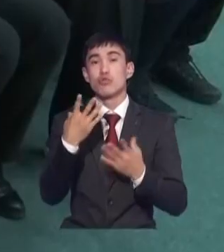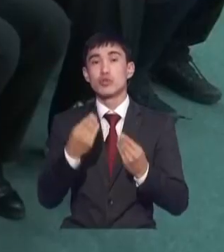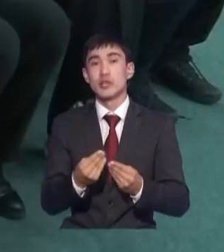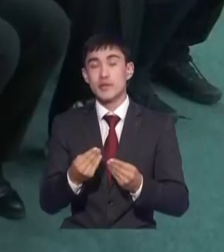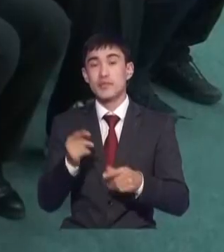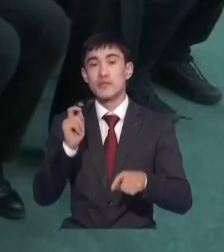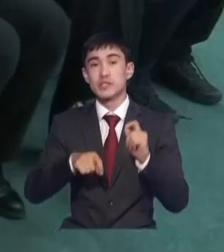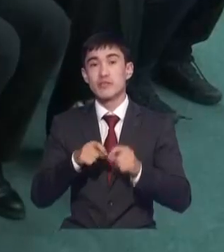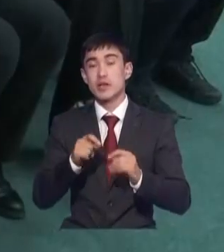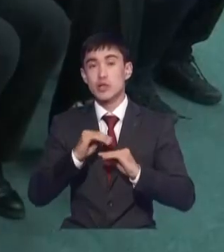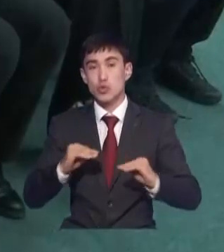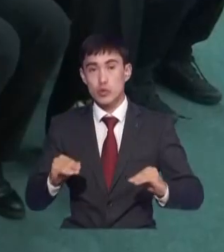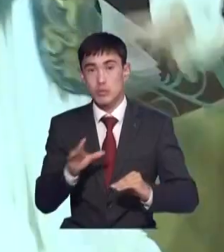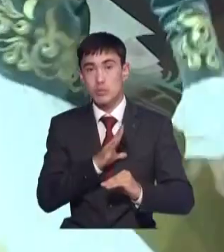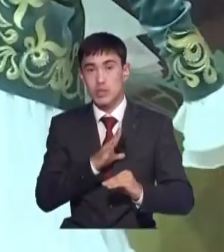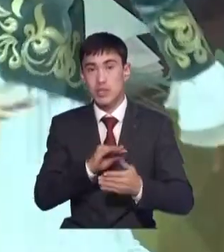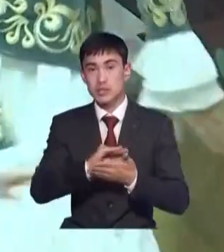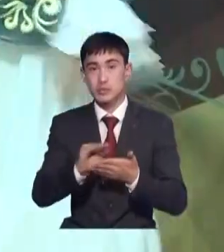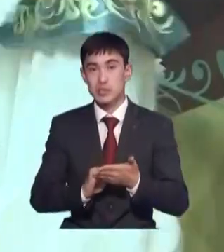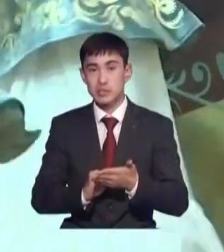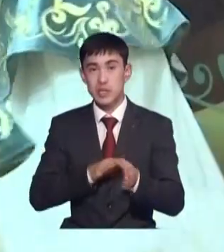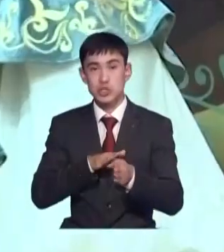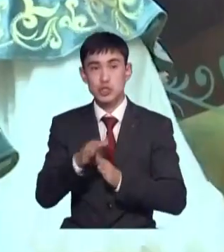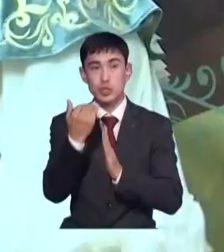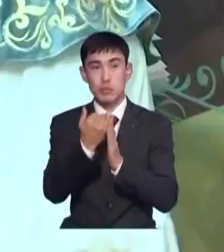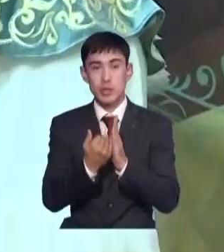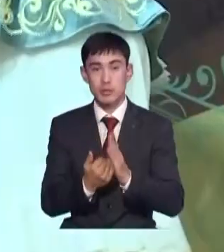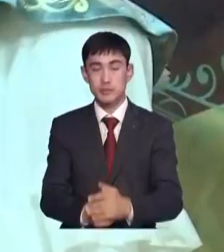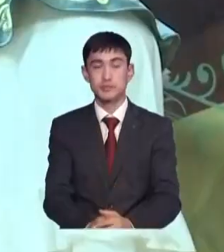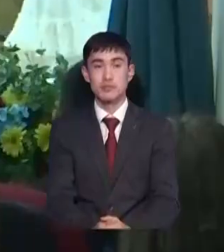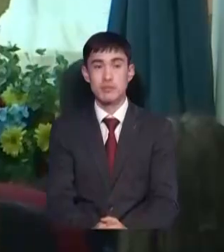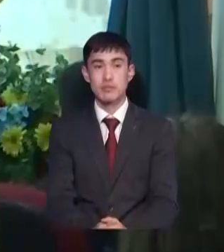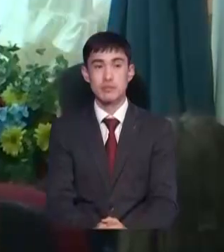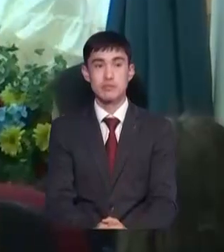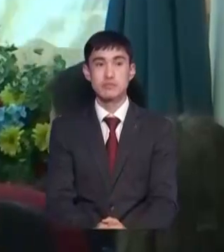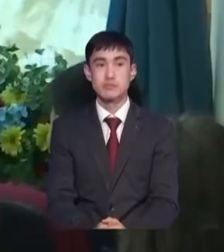дней фестиваля для школьников была расписана насыщенная программа.